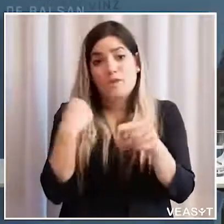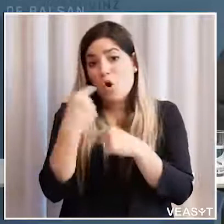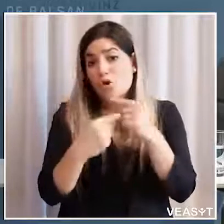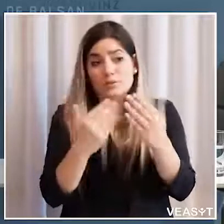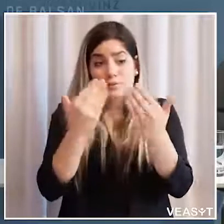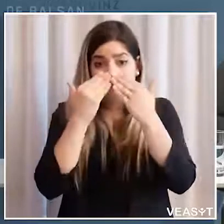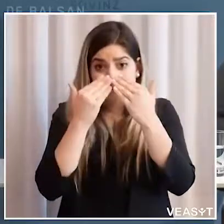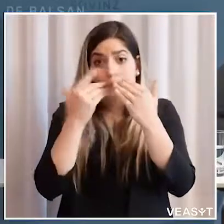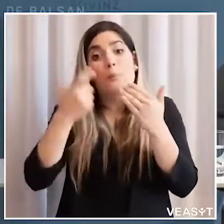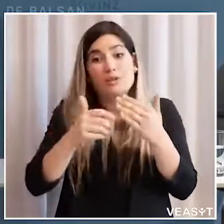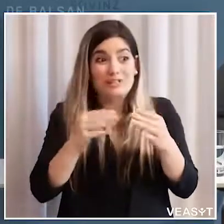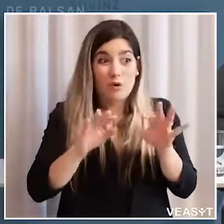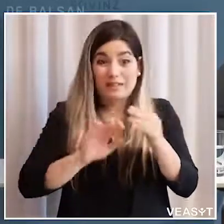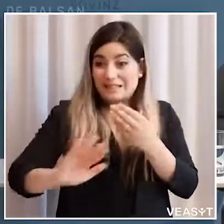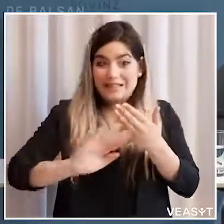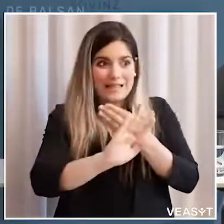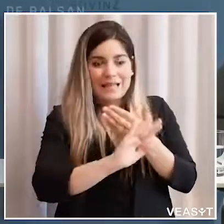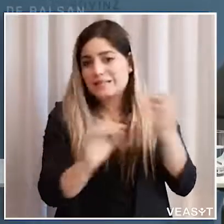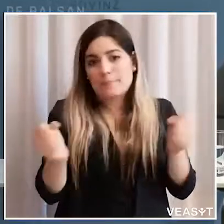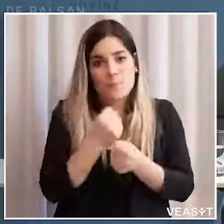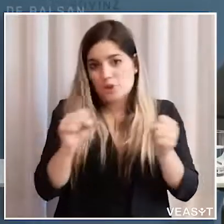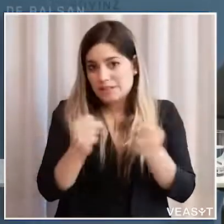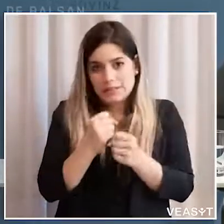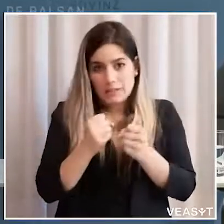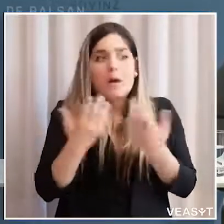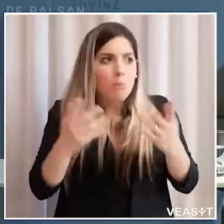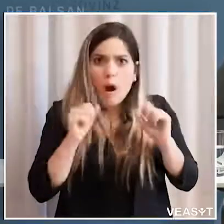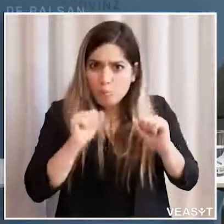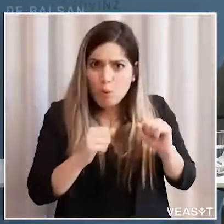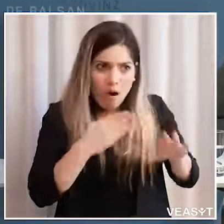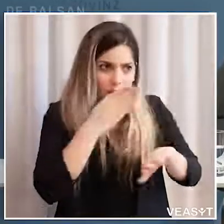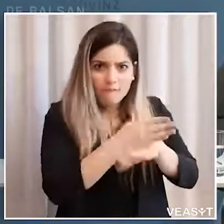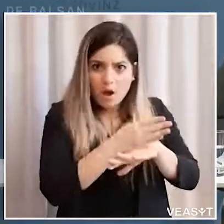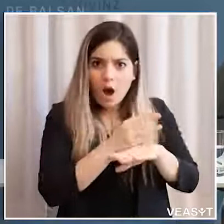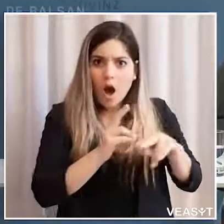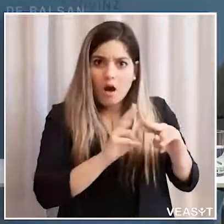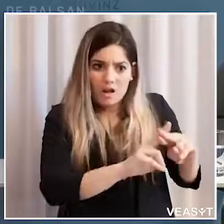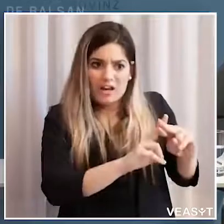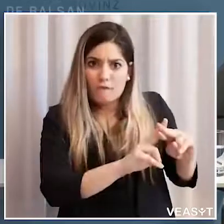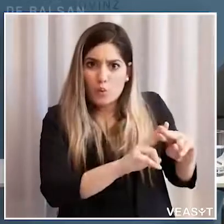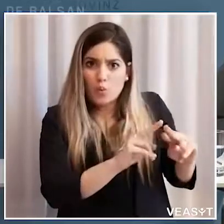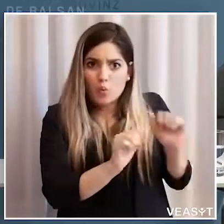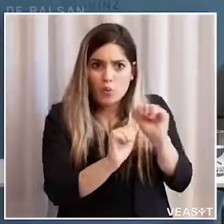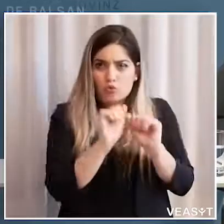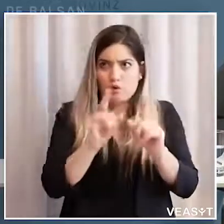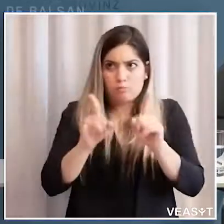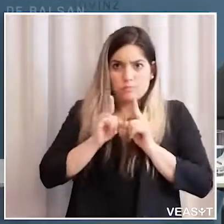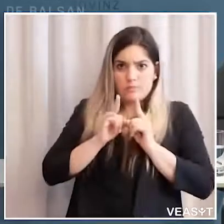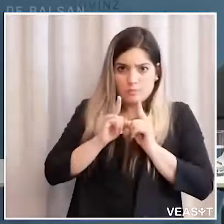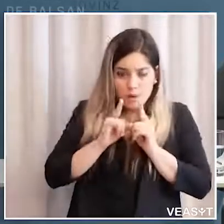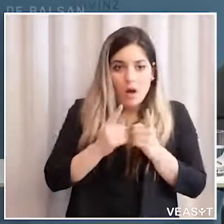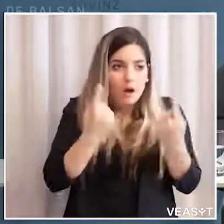lasciano sulle mascherine veramente la protezione però ovviamente se ci si può rifugiare nel rifugio ci mancherebbe questo